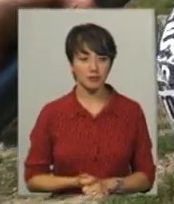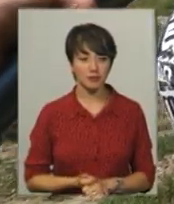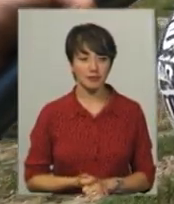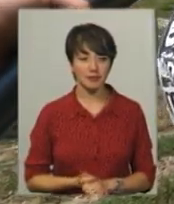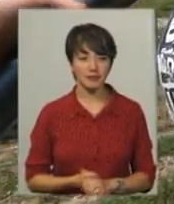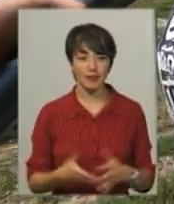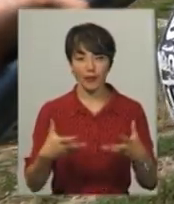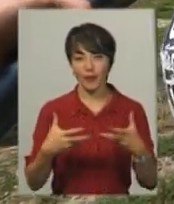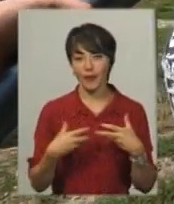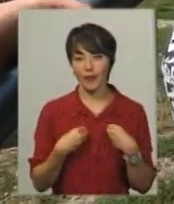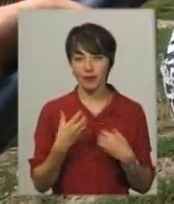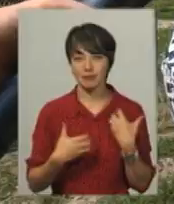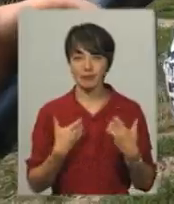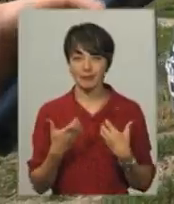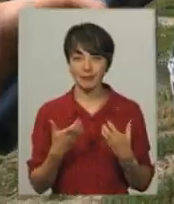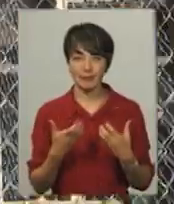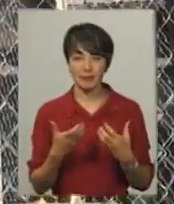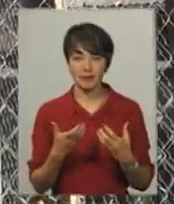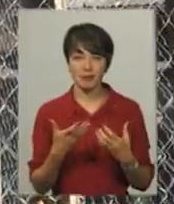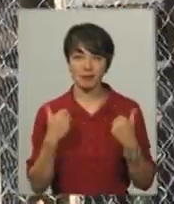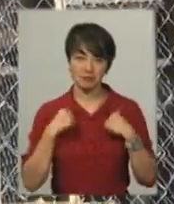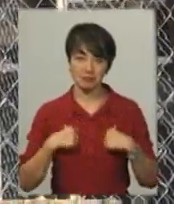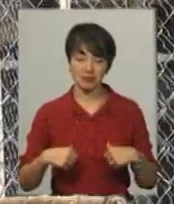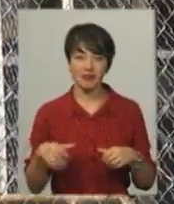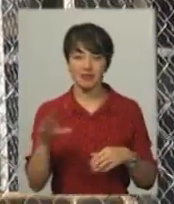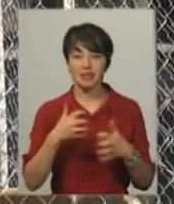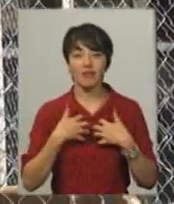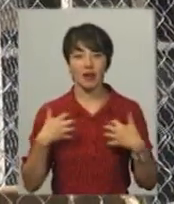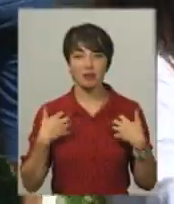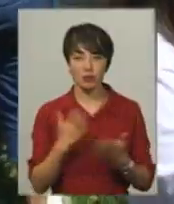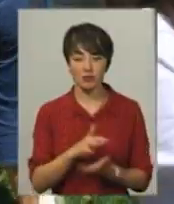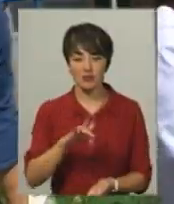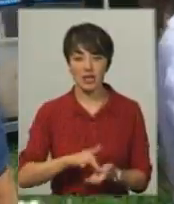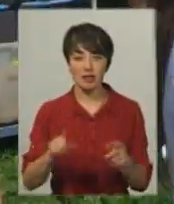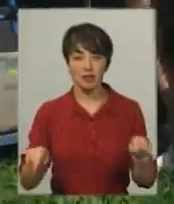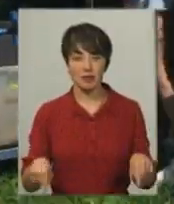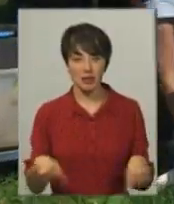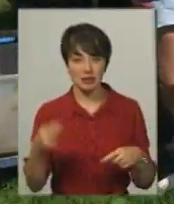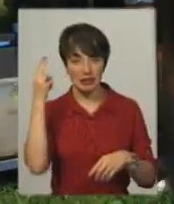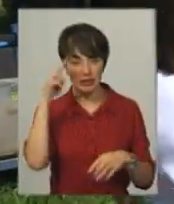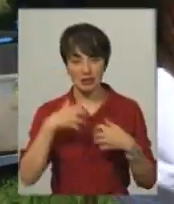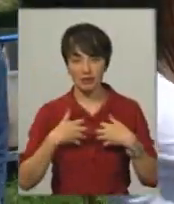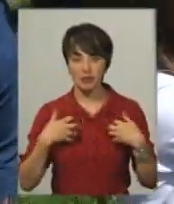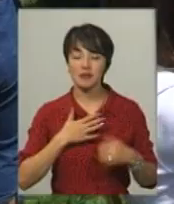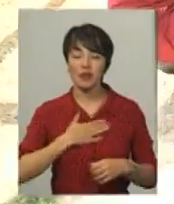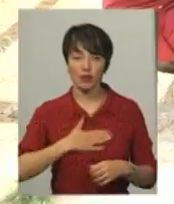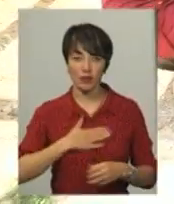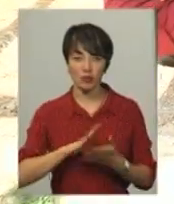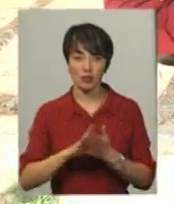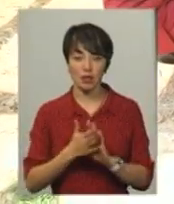Антистрес. Кижий антистрес. Усі тварини, які знаходяться у центрі реабілітації диких тварин, у задовільному